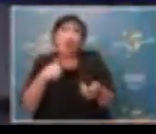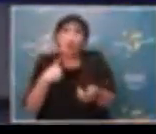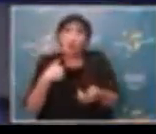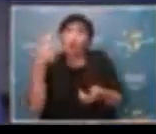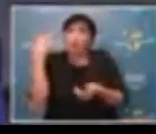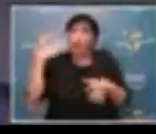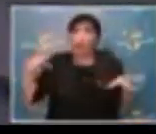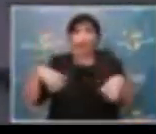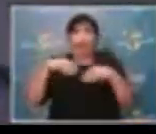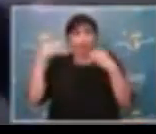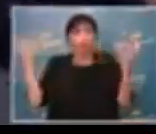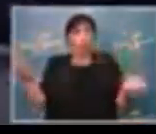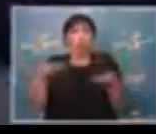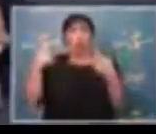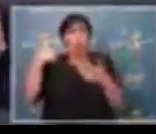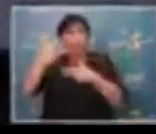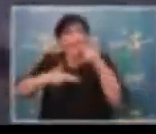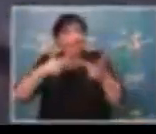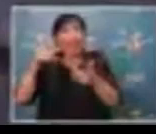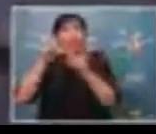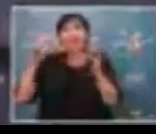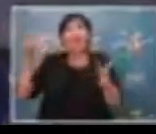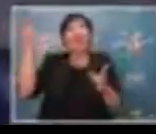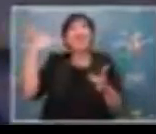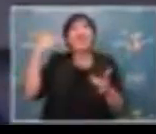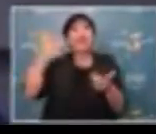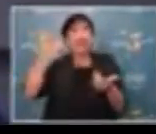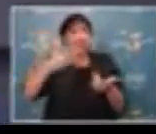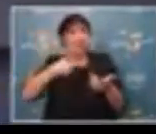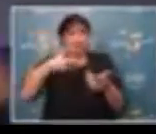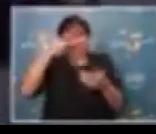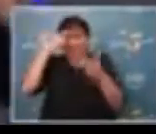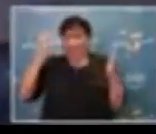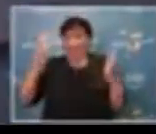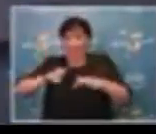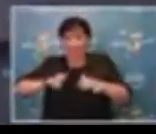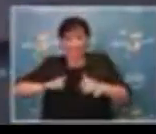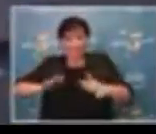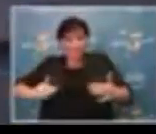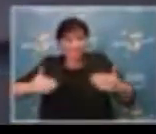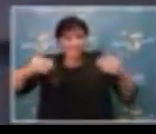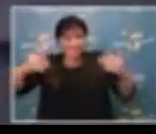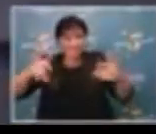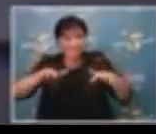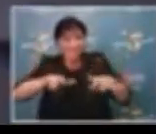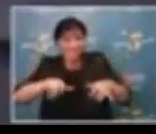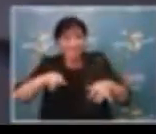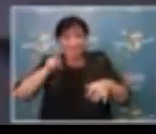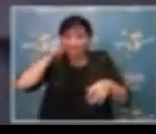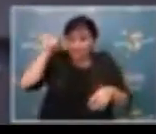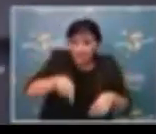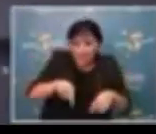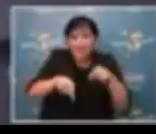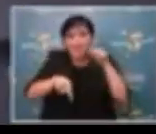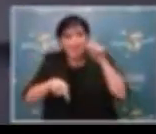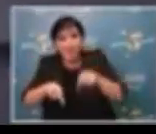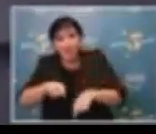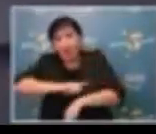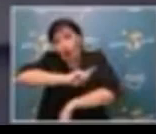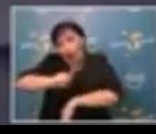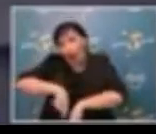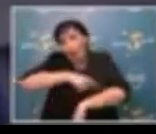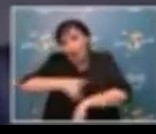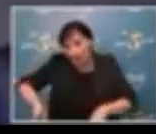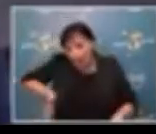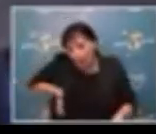all'inizio dicendo queste cose quando internet, lì c'erano quei Commodore grandi, c'era l'internet, stavi lì, cliccavi, stavi lì un quarto d'ora a cazzo,